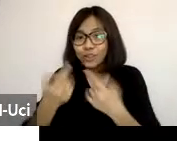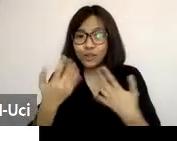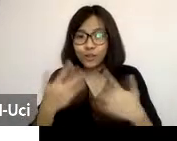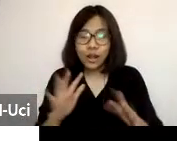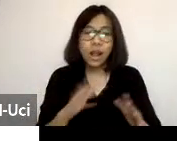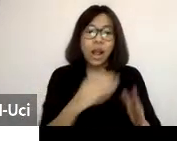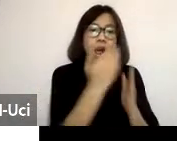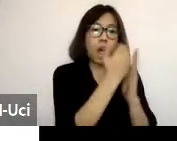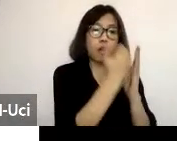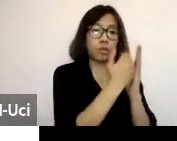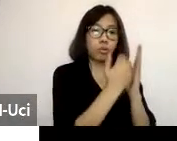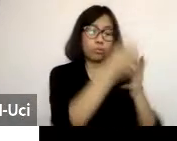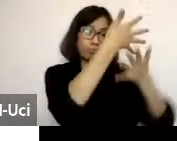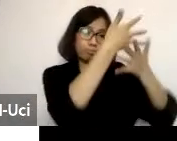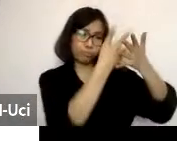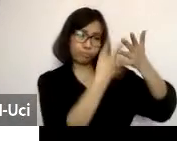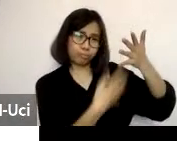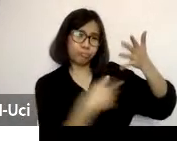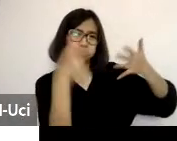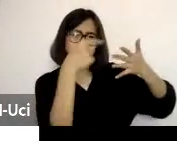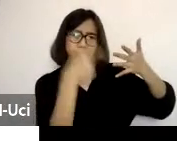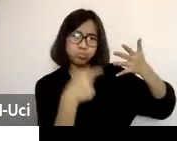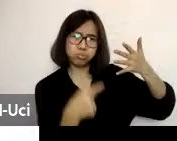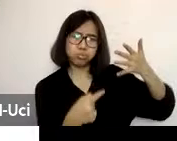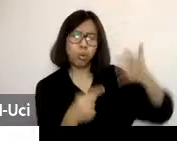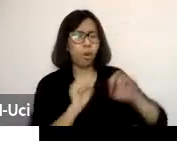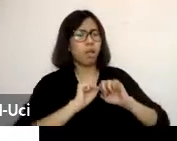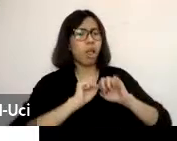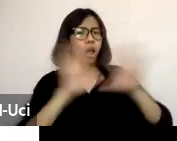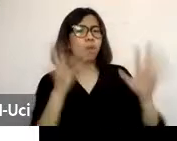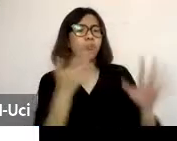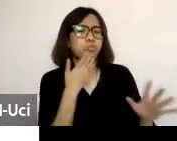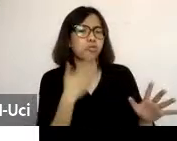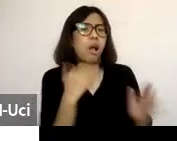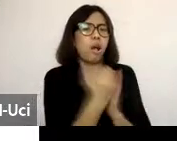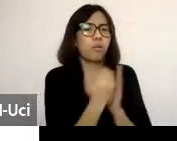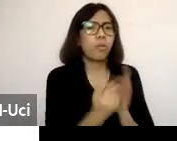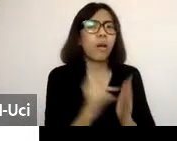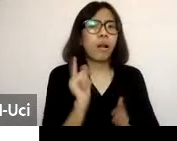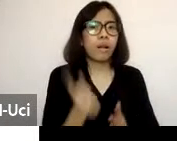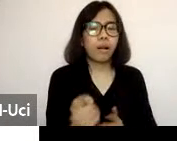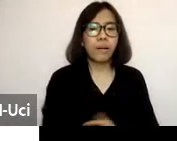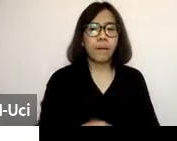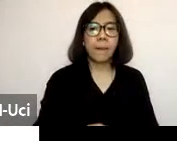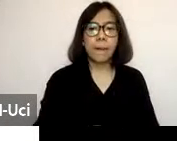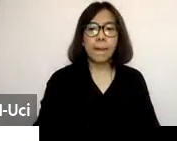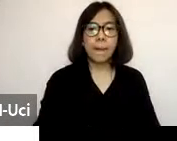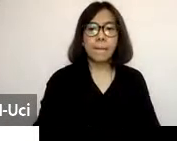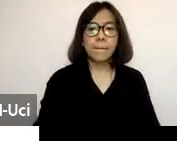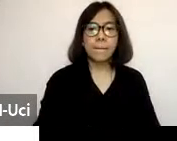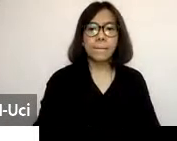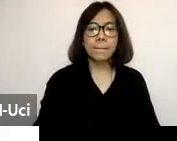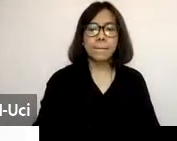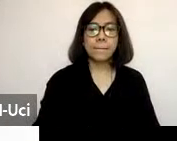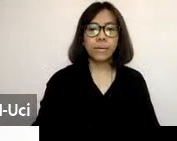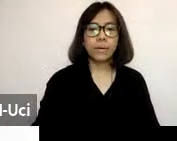secara general juga sudah ada nah keluhan-keluhan lanjut